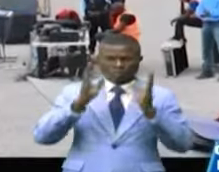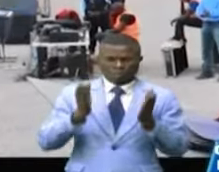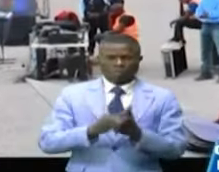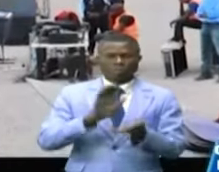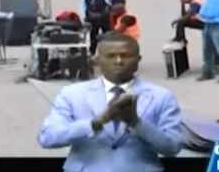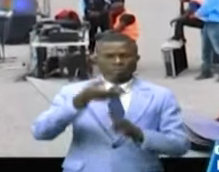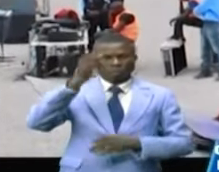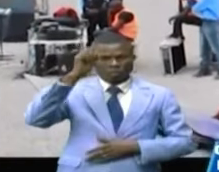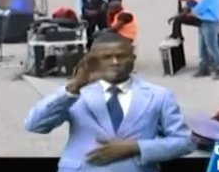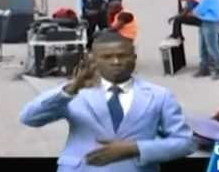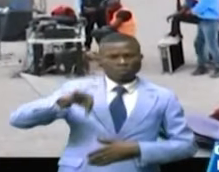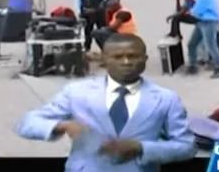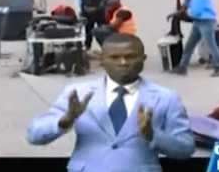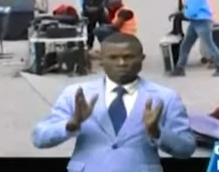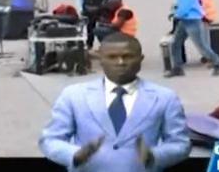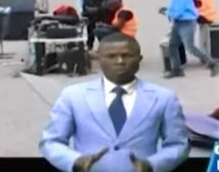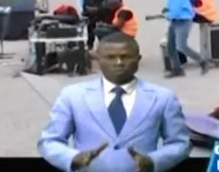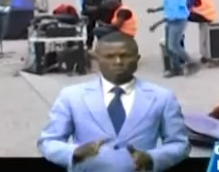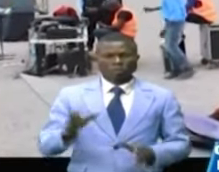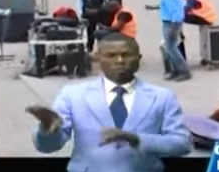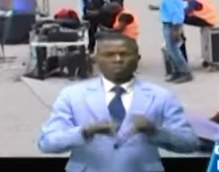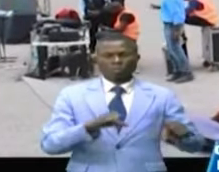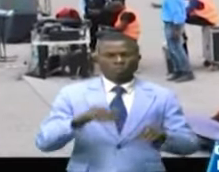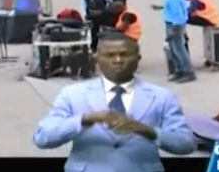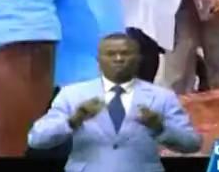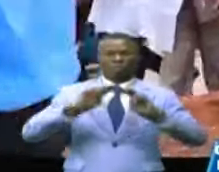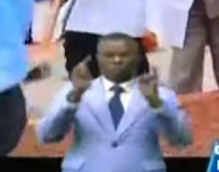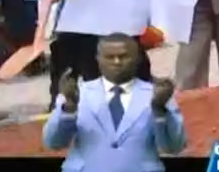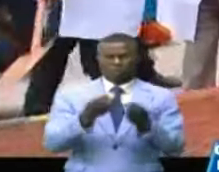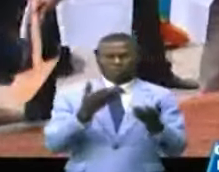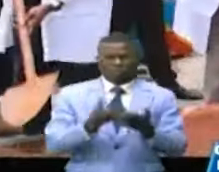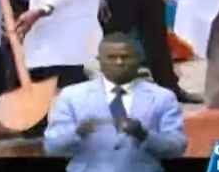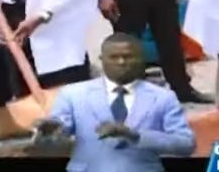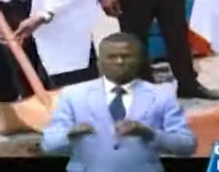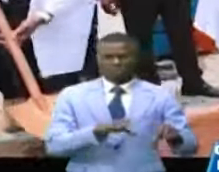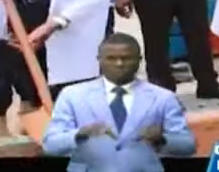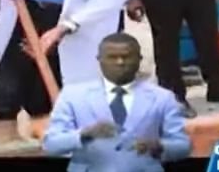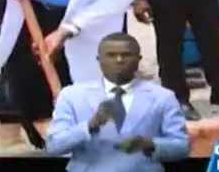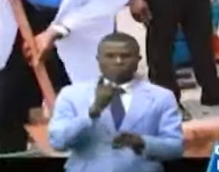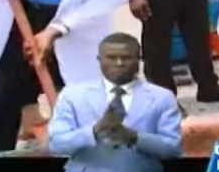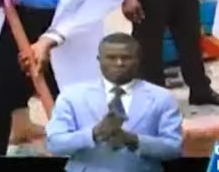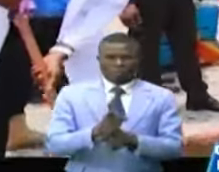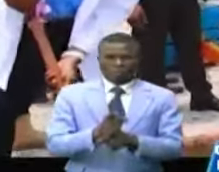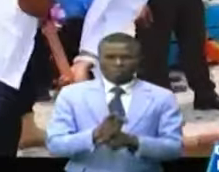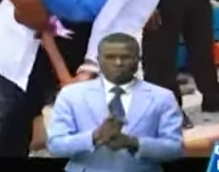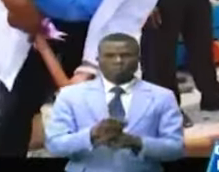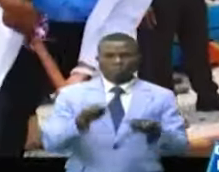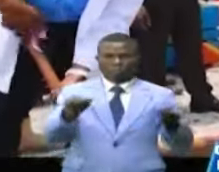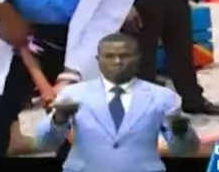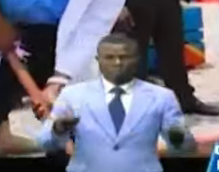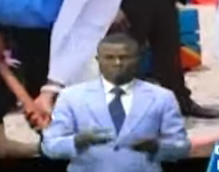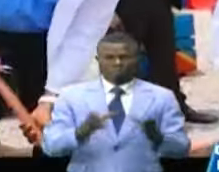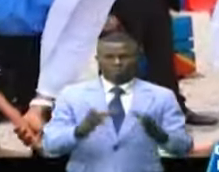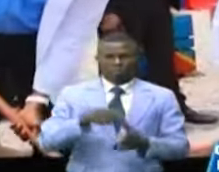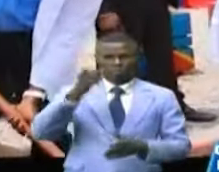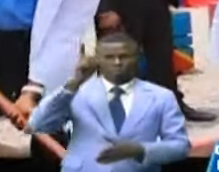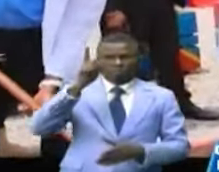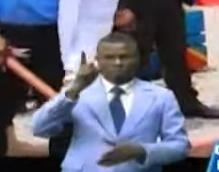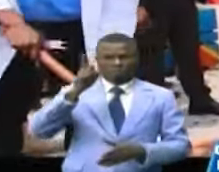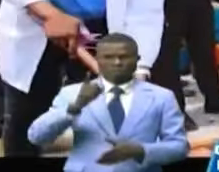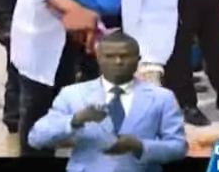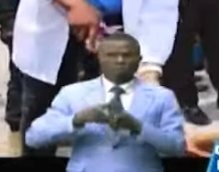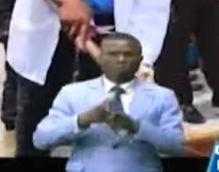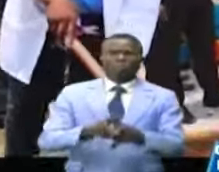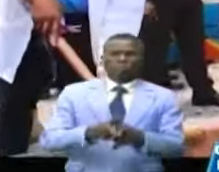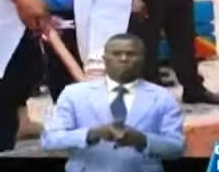premiers bénéficiaires des activités de Comidé. La cérémonie proprement dite a enfin eu lieu avec le premier coup de pioche